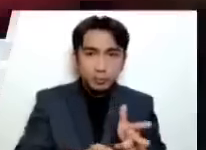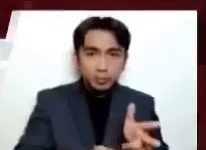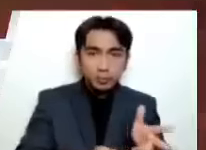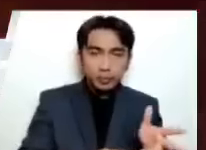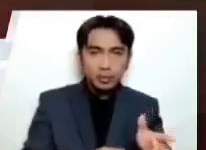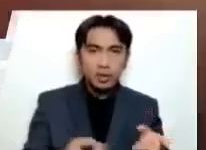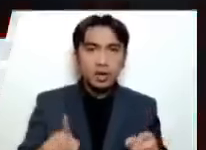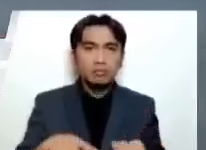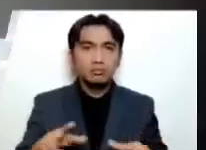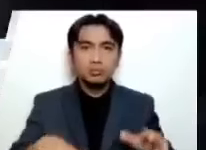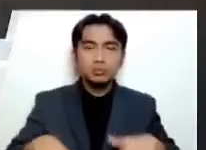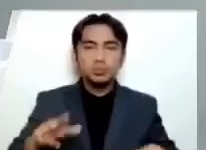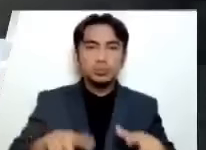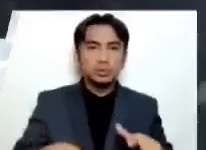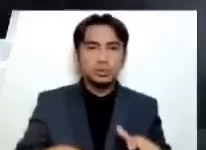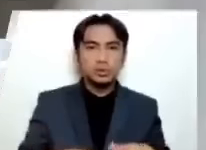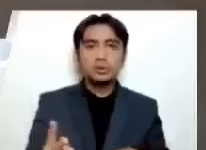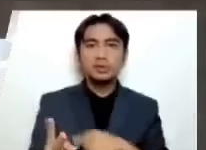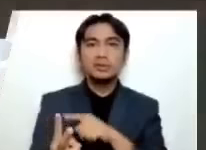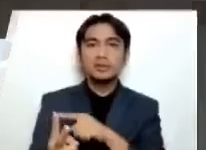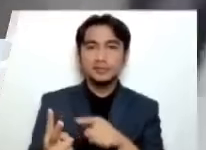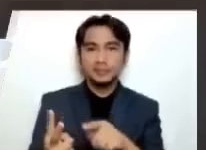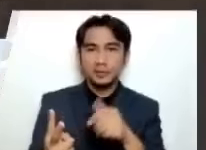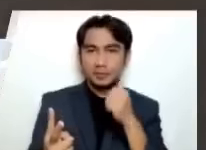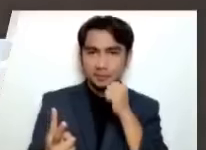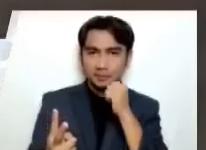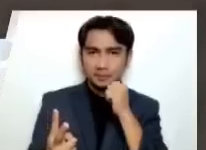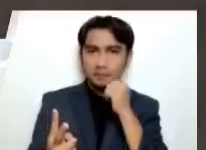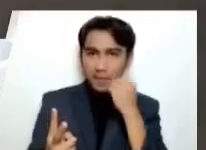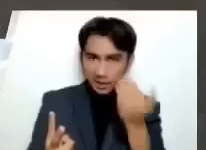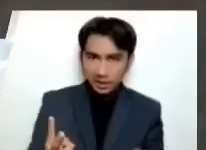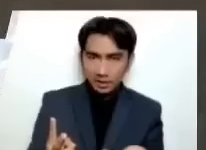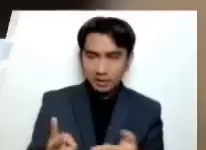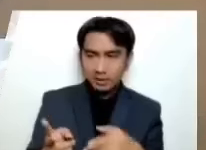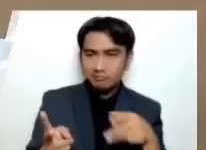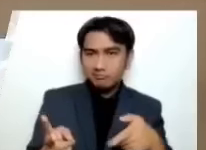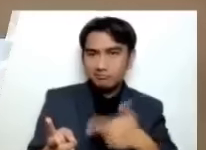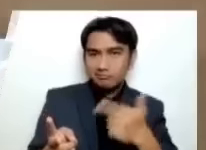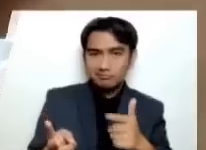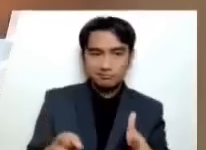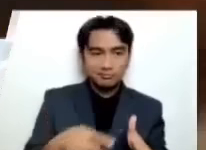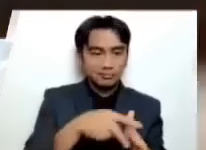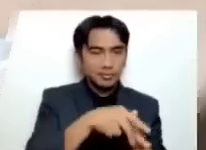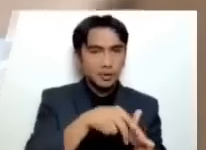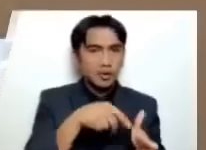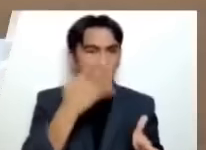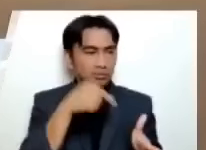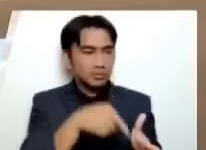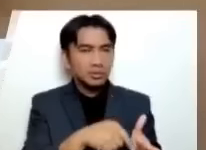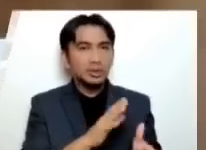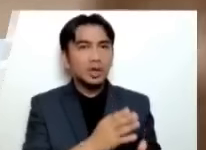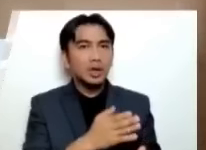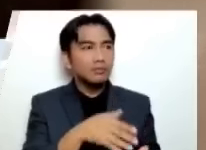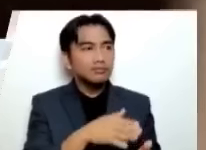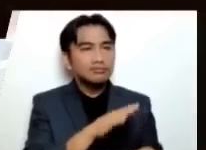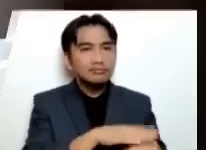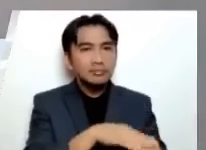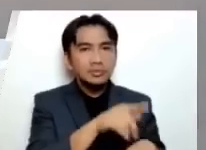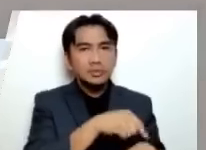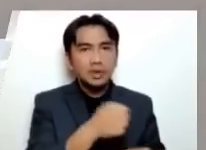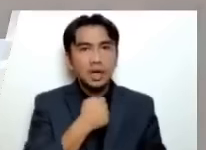Dalawang patay kabilang ang isang tanod na pinagbabaril ng mga sinita nilang kumakanta. Isang tanod ang sugatan. Mabilis